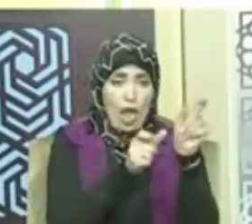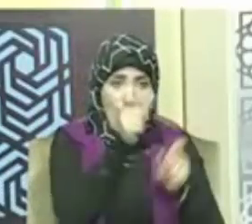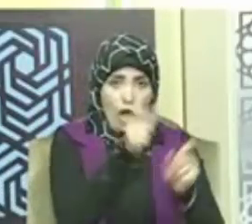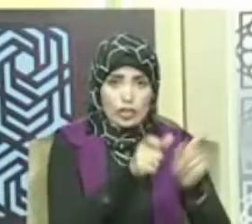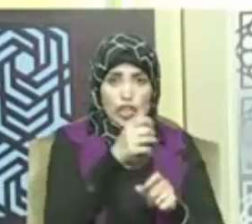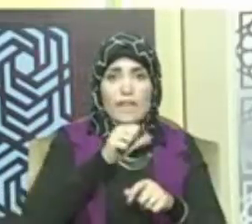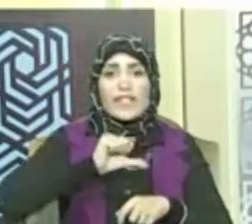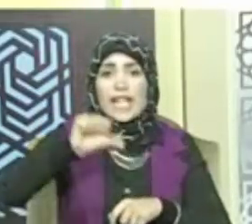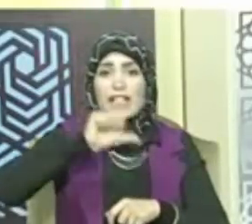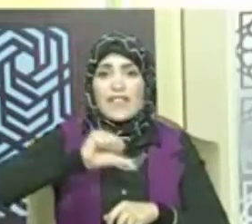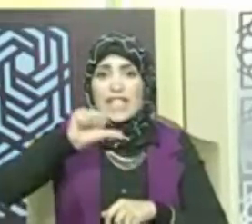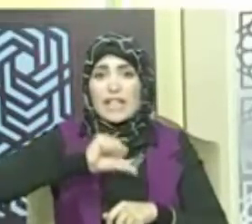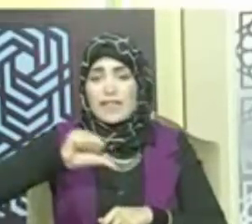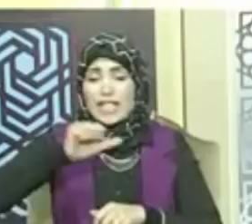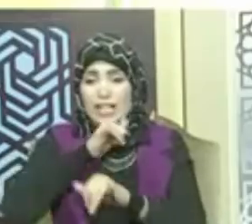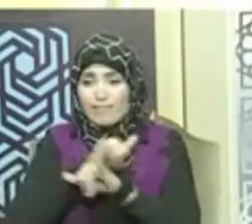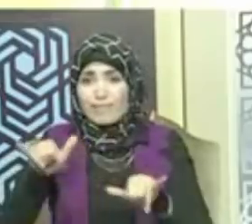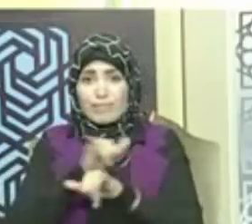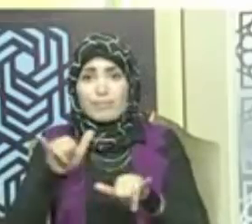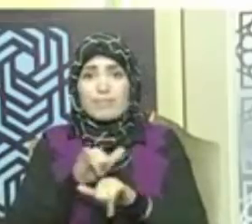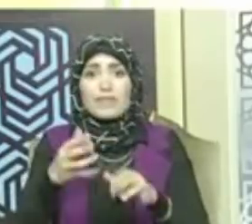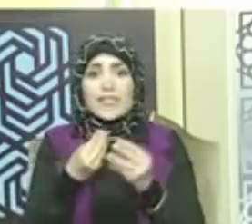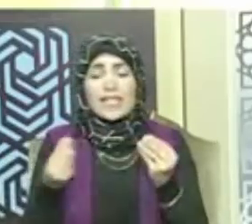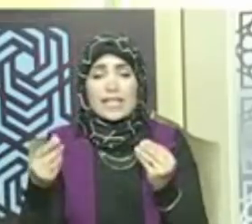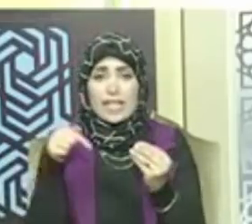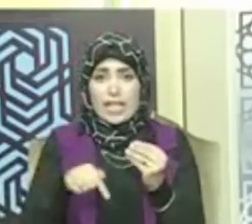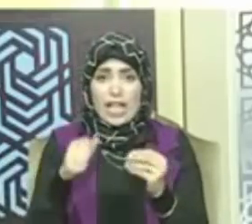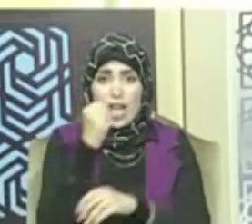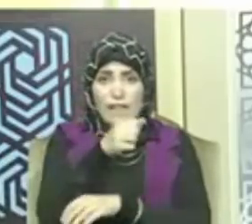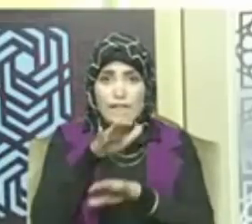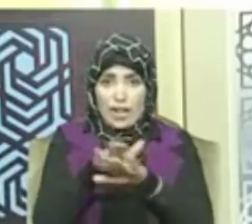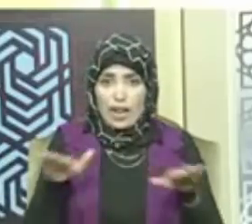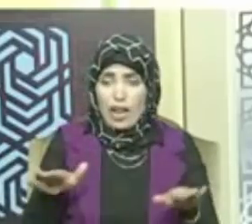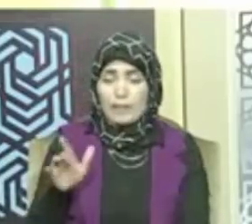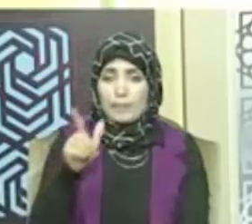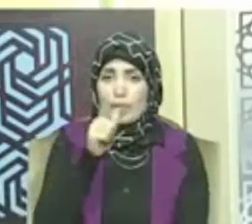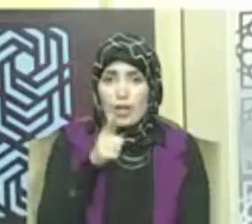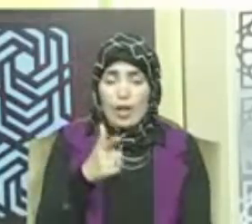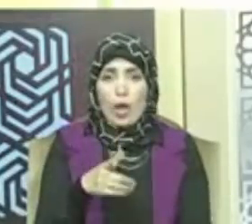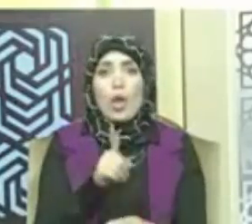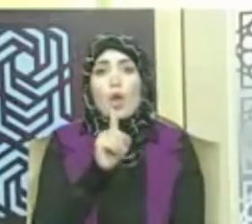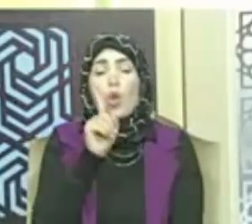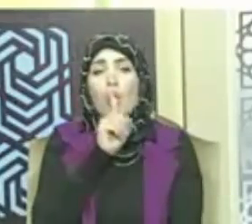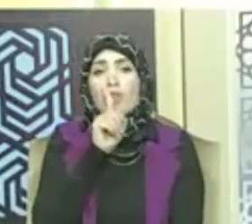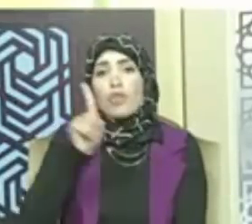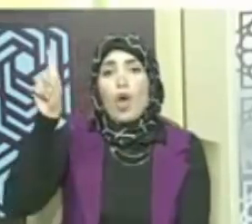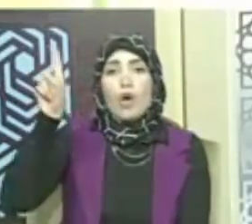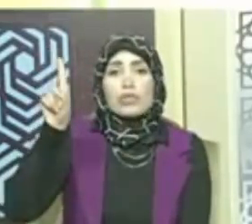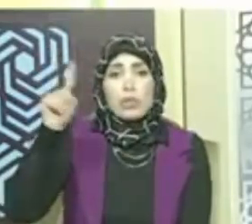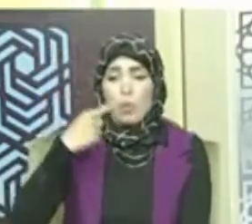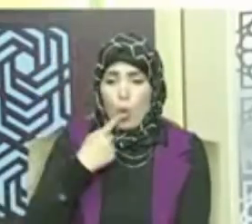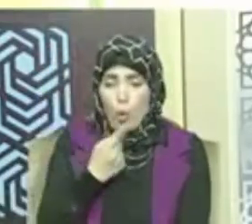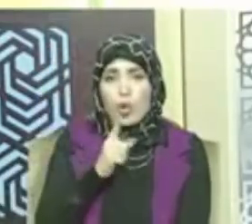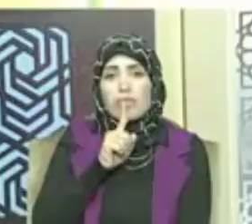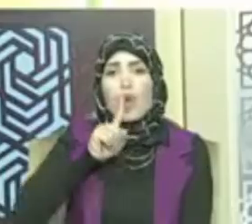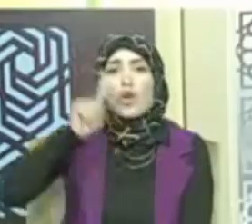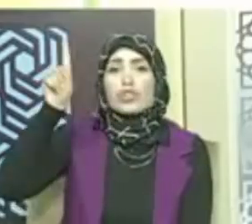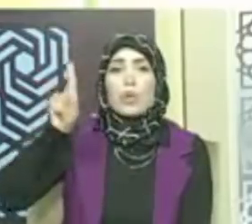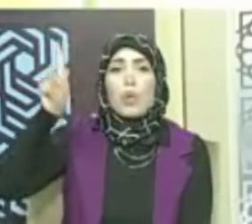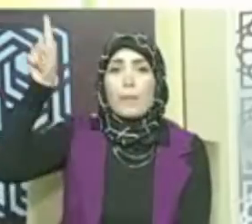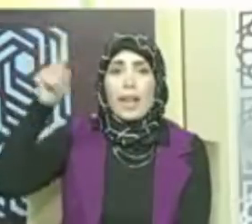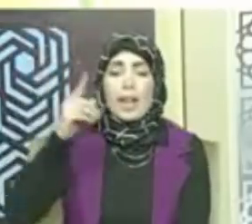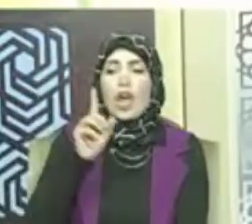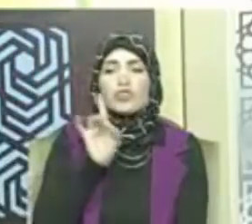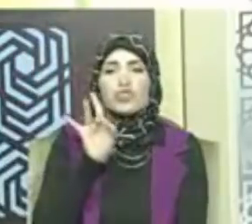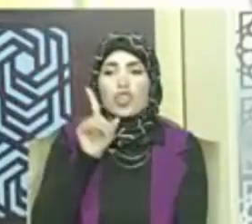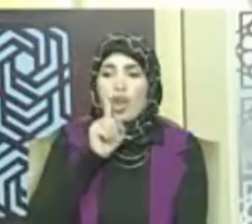في الأرض ولا يصلحون. قالوا تقاسموا بالله لنبيتنه